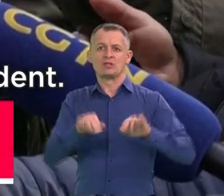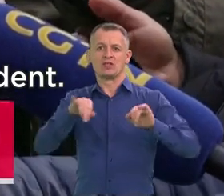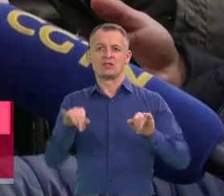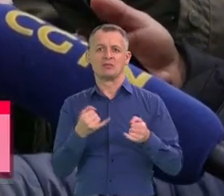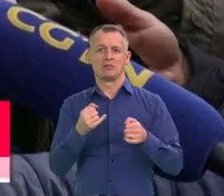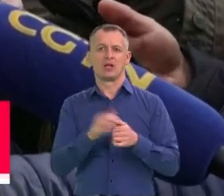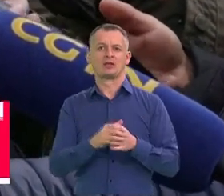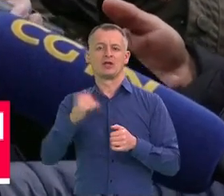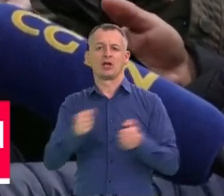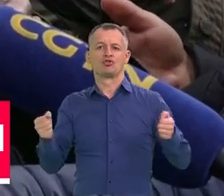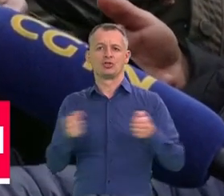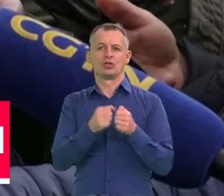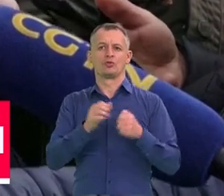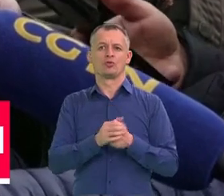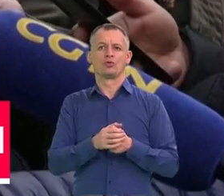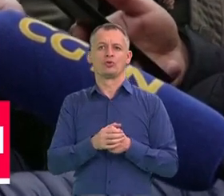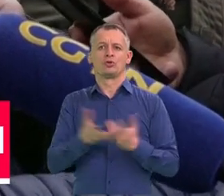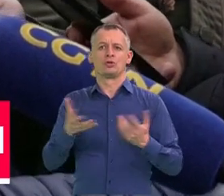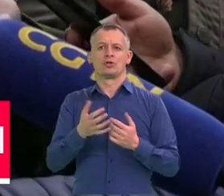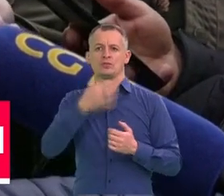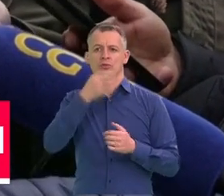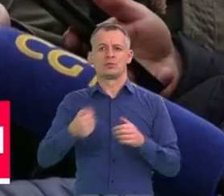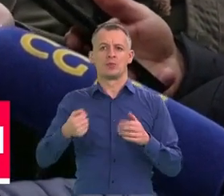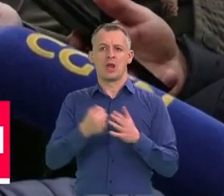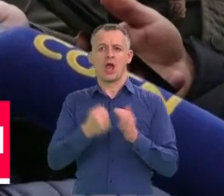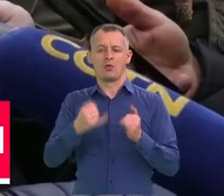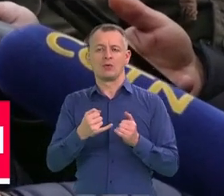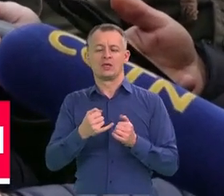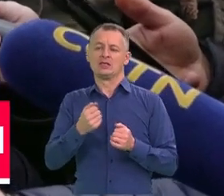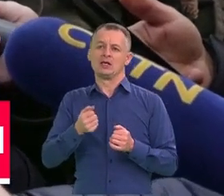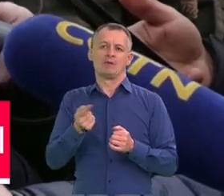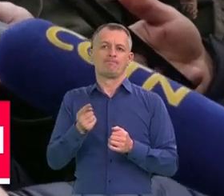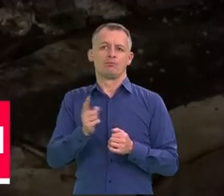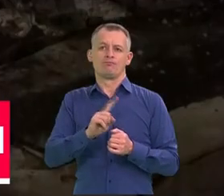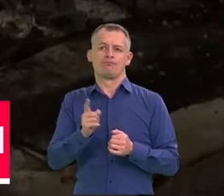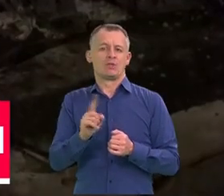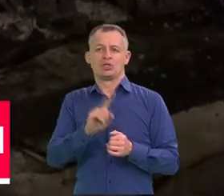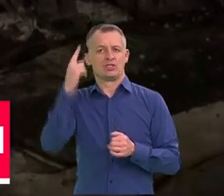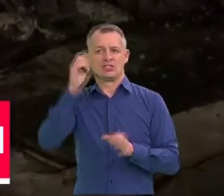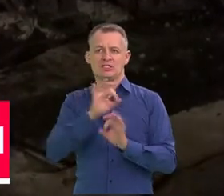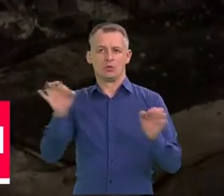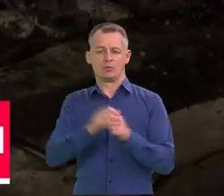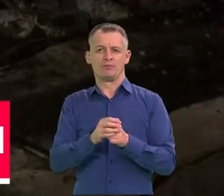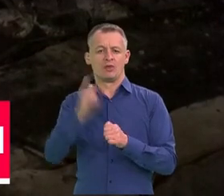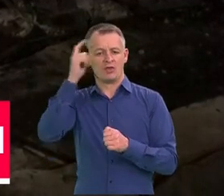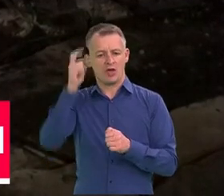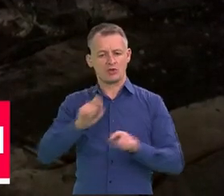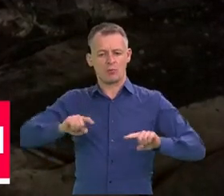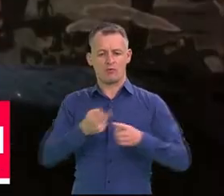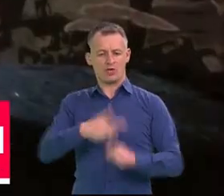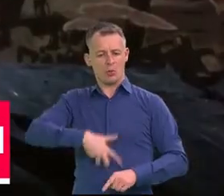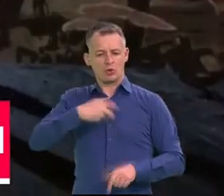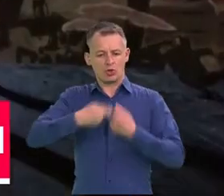αυτού του τραγικού συμβάντος. Ό,τι όμως πούμε τώρα θα είναι πρόημο. Tragedia a stârnit emoție în întreaga